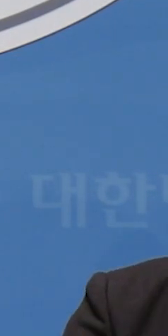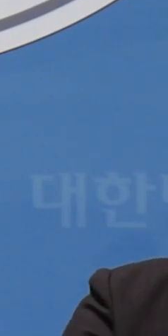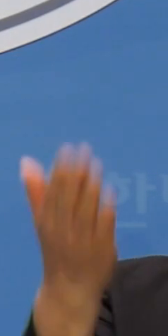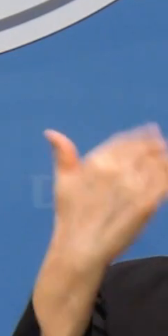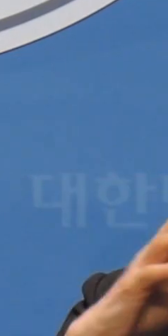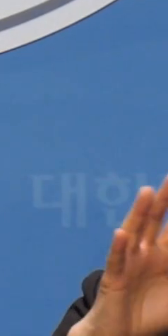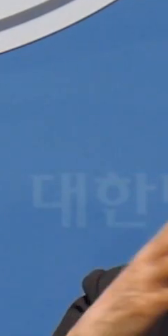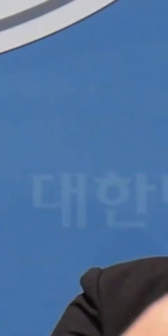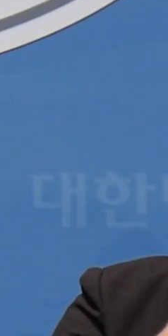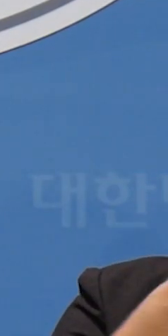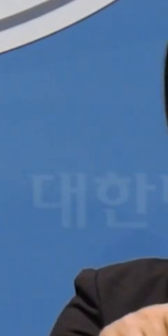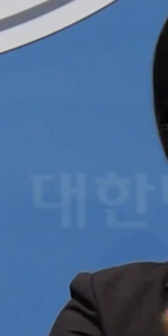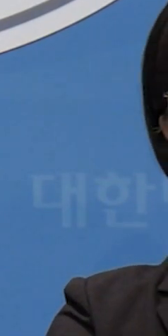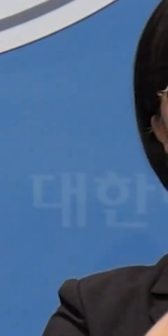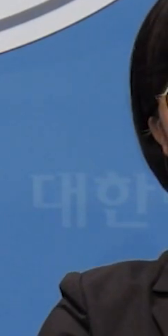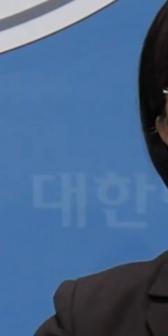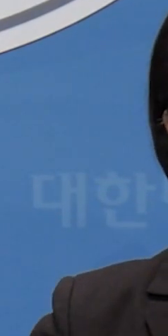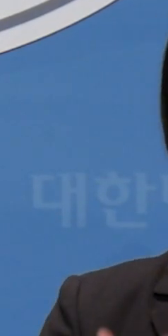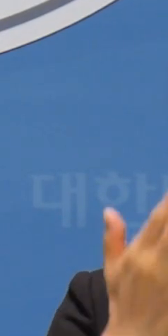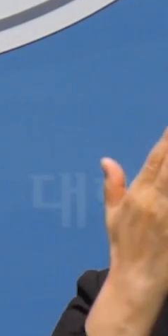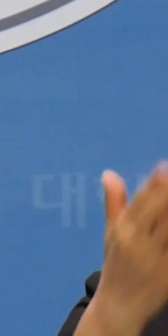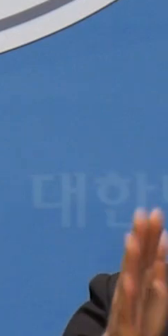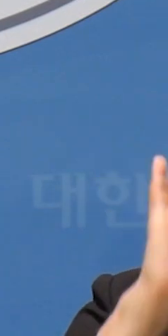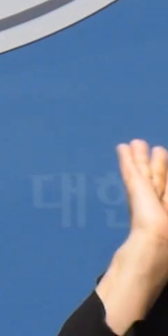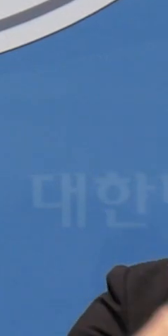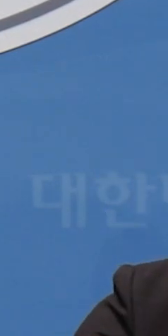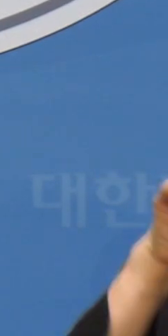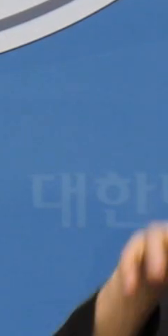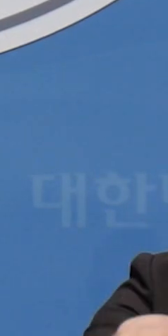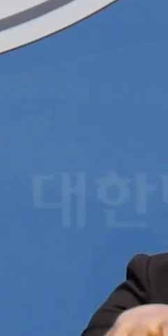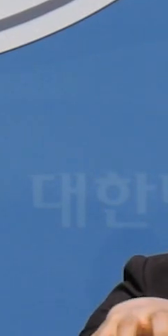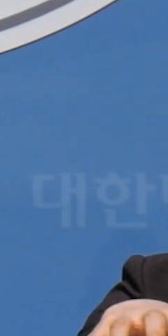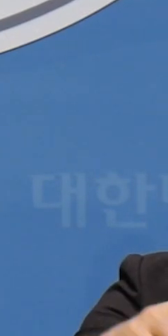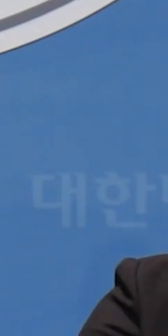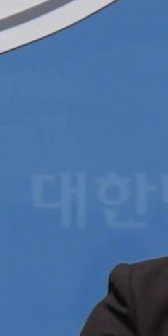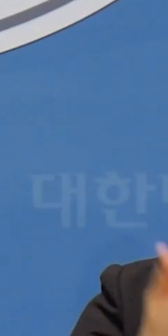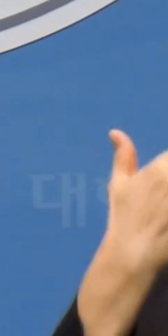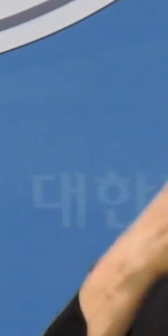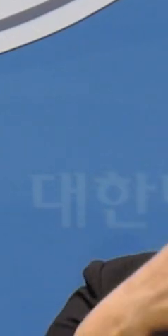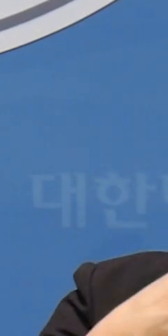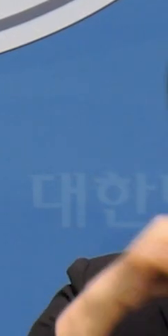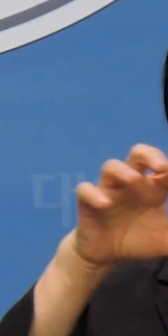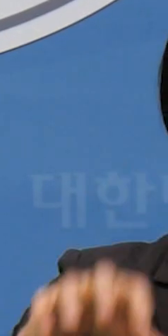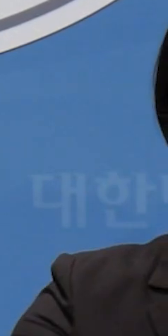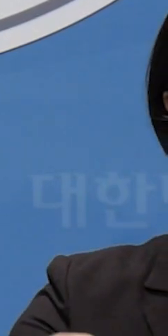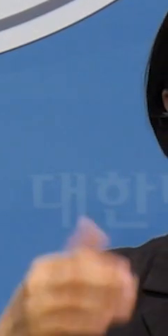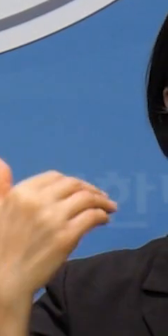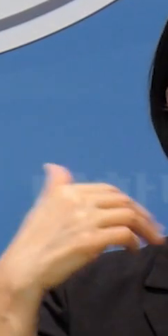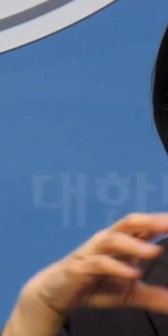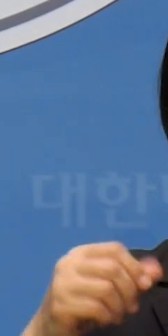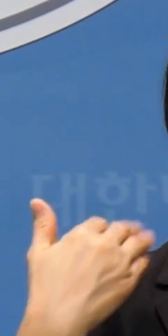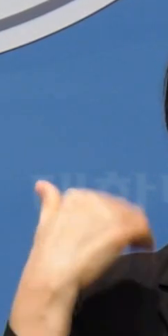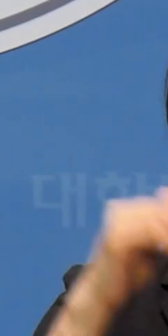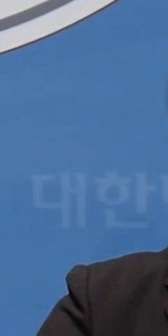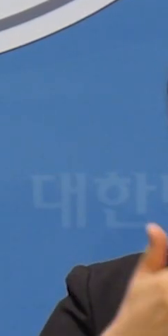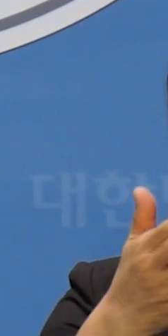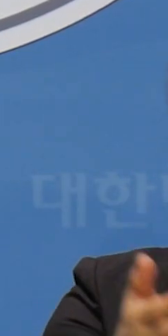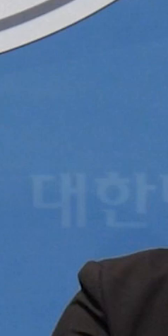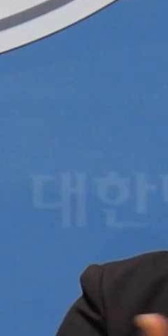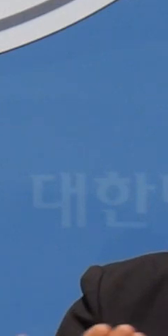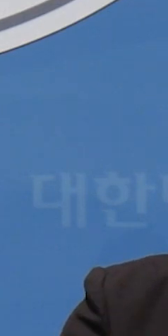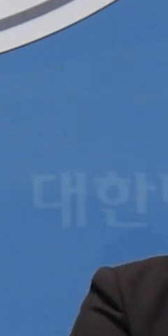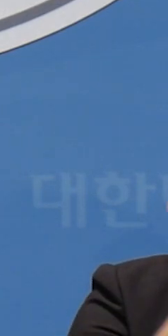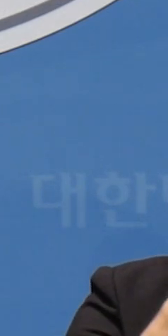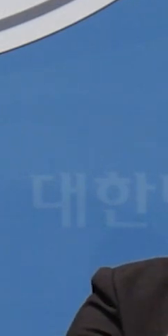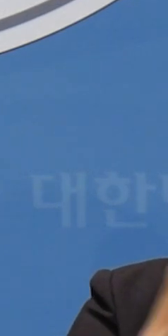과거 국가 안보를 위해 희생해왔던 의정부는 미군 공여지 반환과 개발을 통해 일자리를